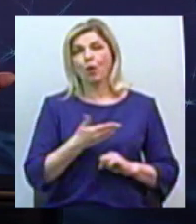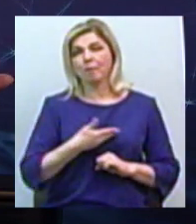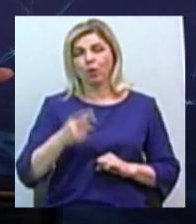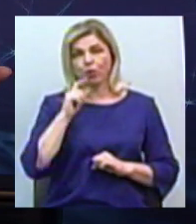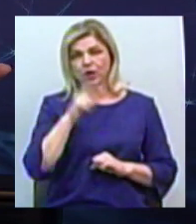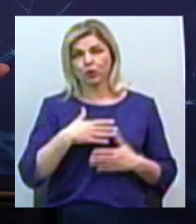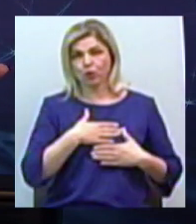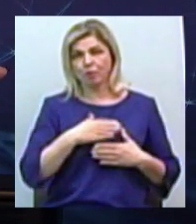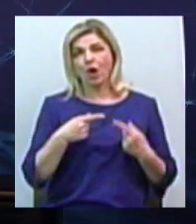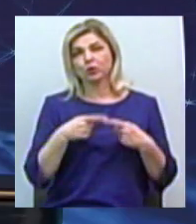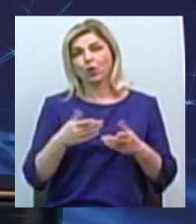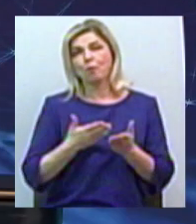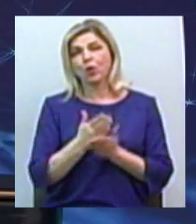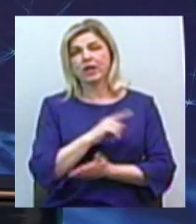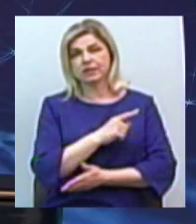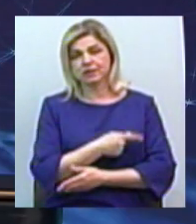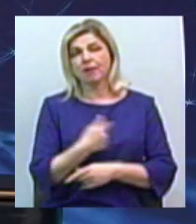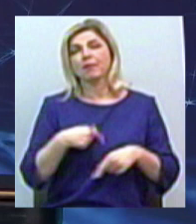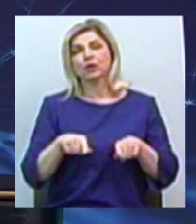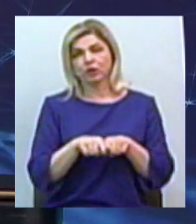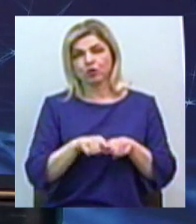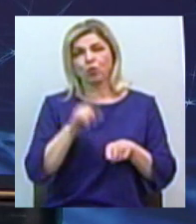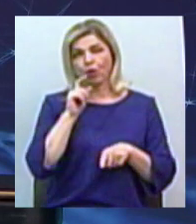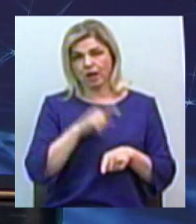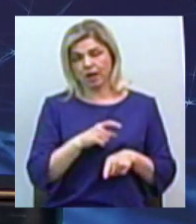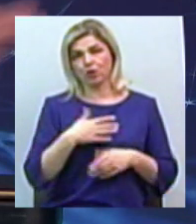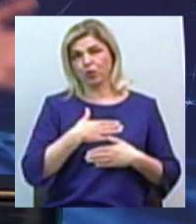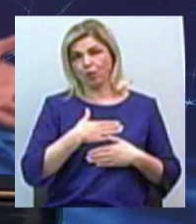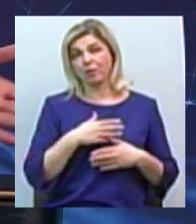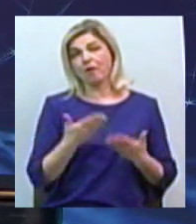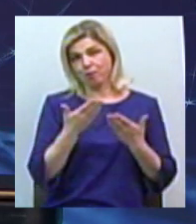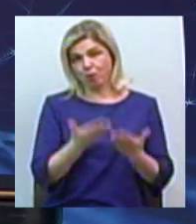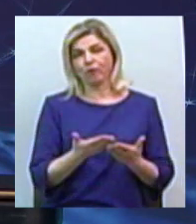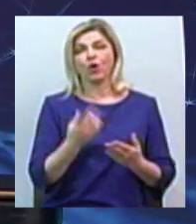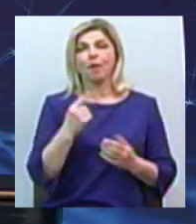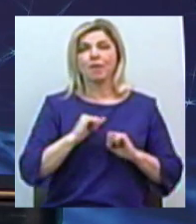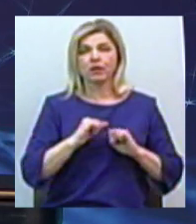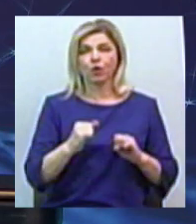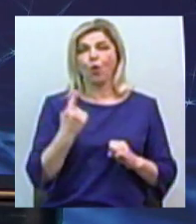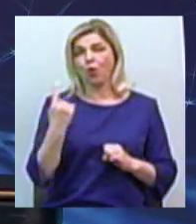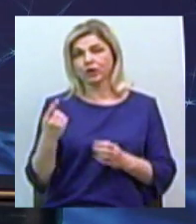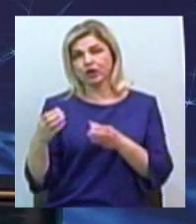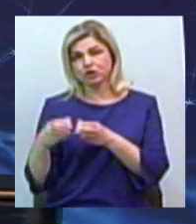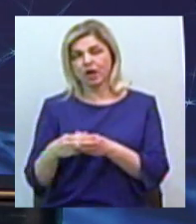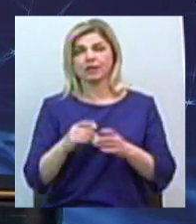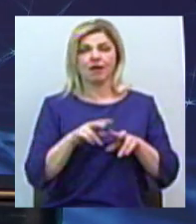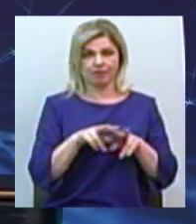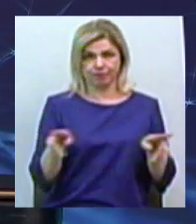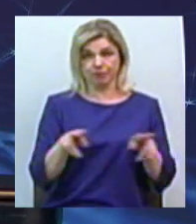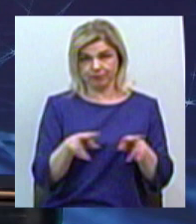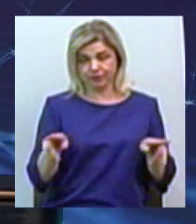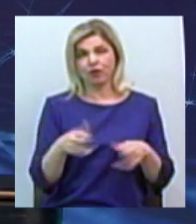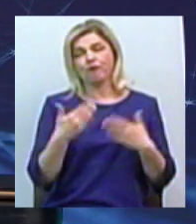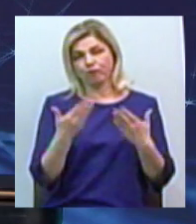відповідно, іншу політичну силу підтримуємо, ми теж Україну любимо. От, будь ласка, патріотизм однієї частини іншої. От на цьому треба